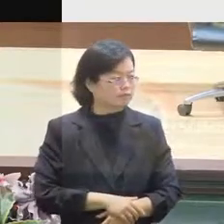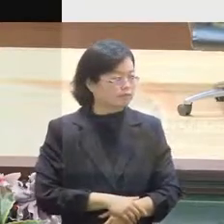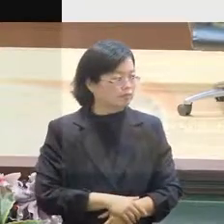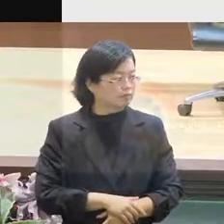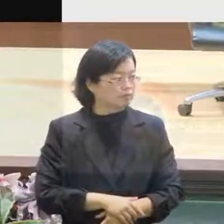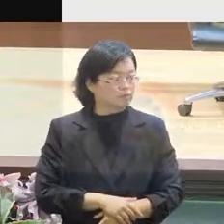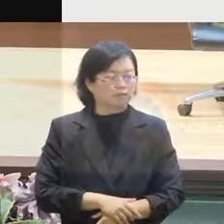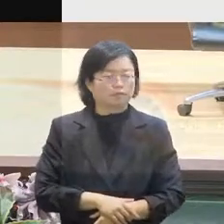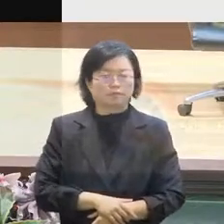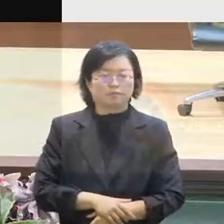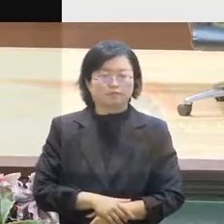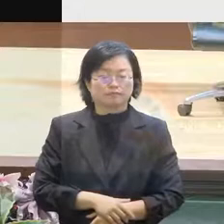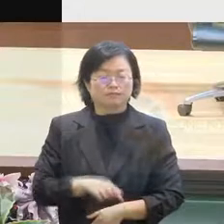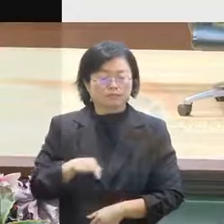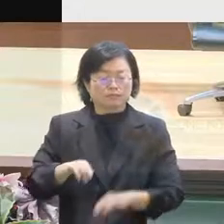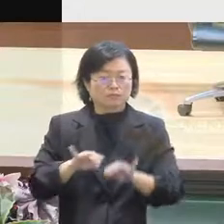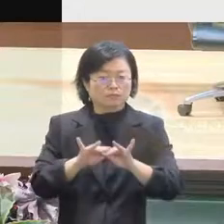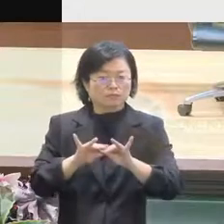文的 land ownership，